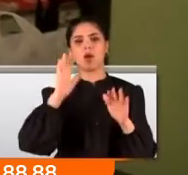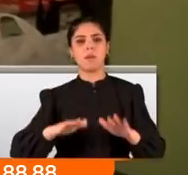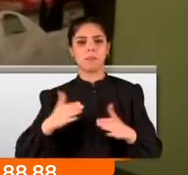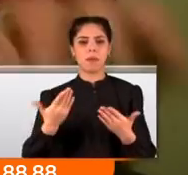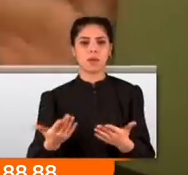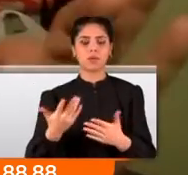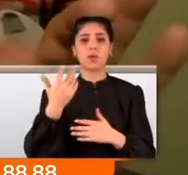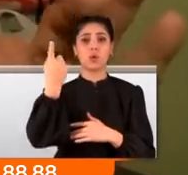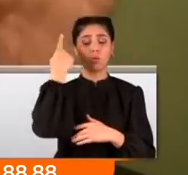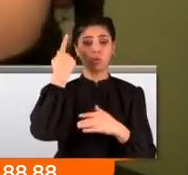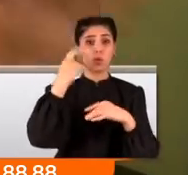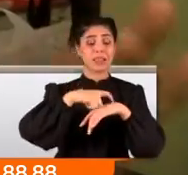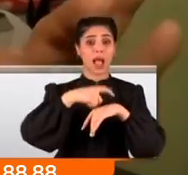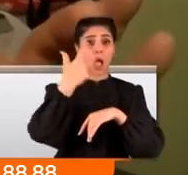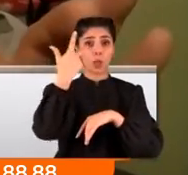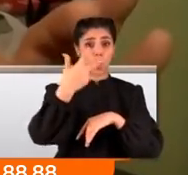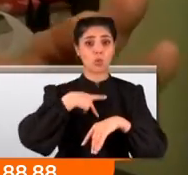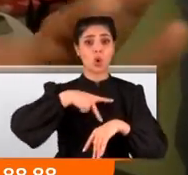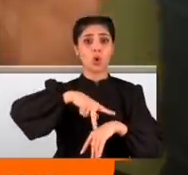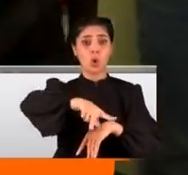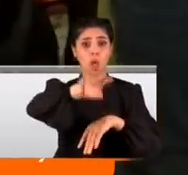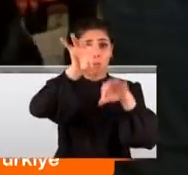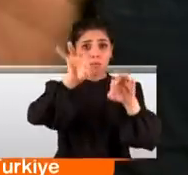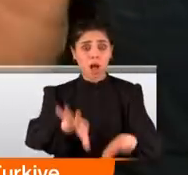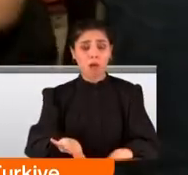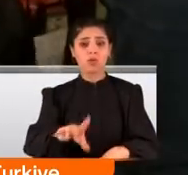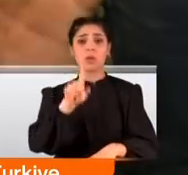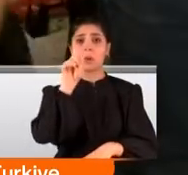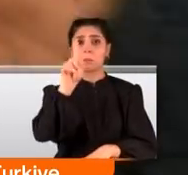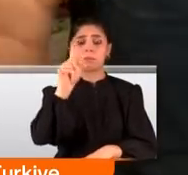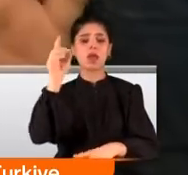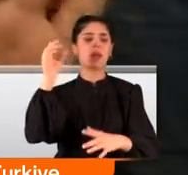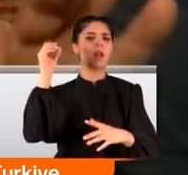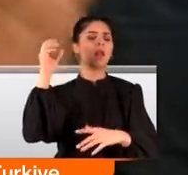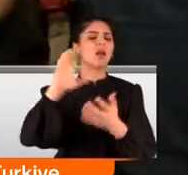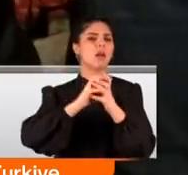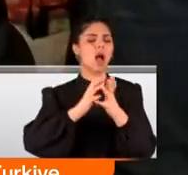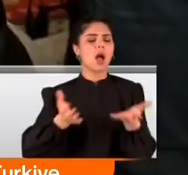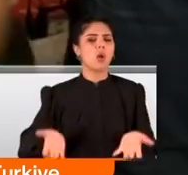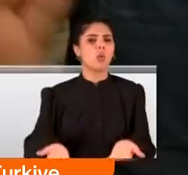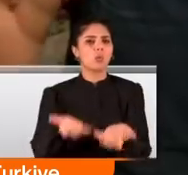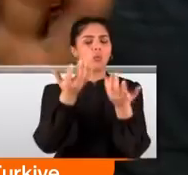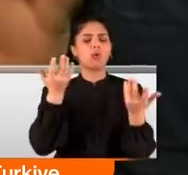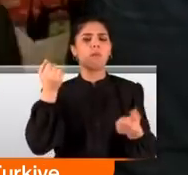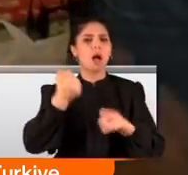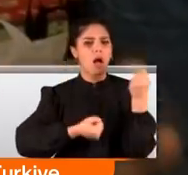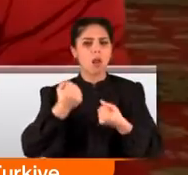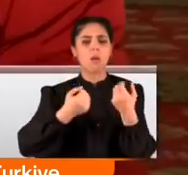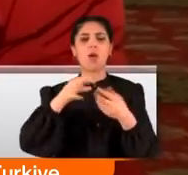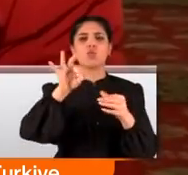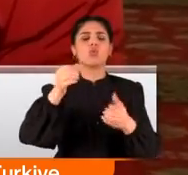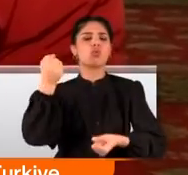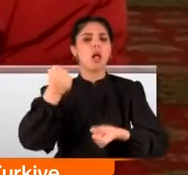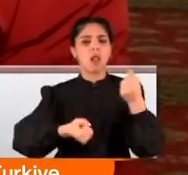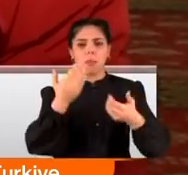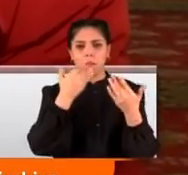Dün saat 3'ten beri biz yollardayız. Hiçbir tane kar küreme aracı veya bir tuzlama aracı yok.